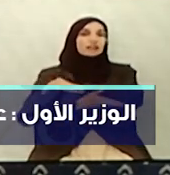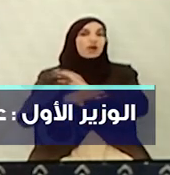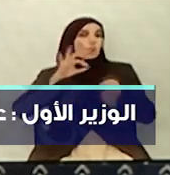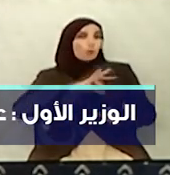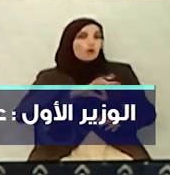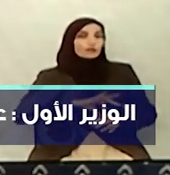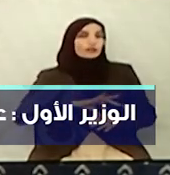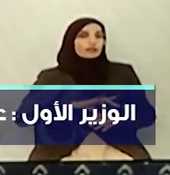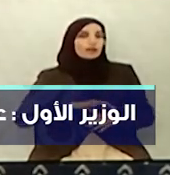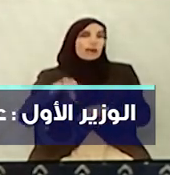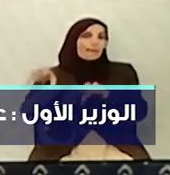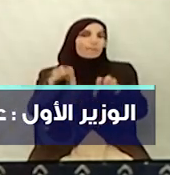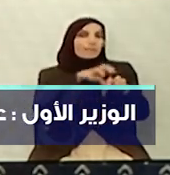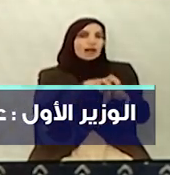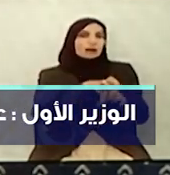المرافق العمومية.